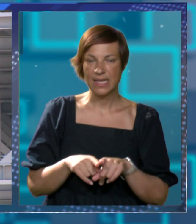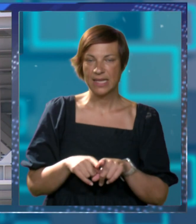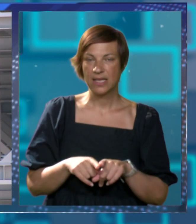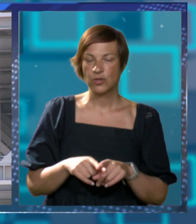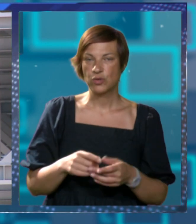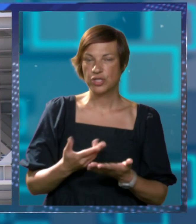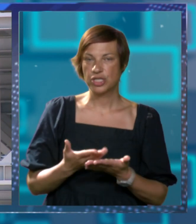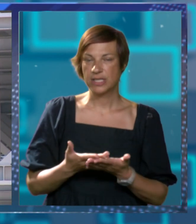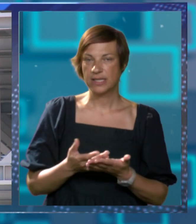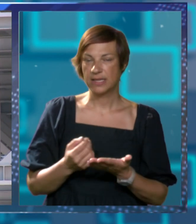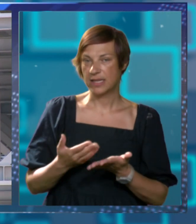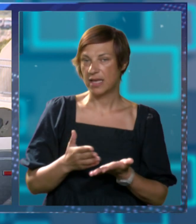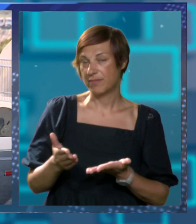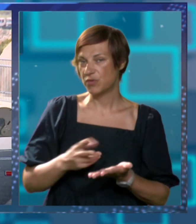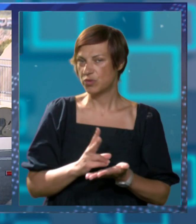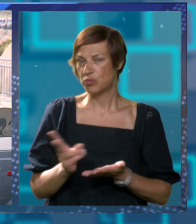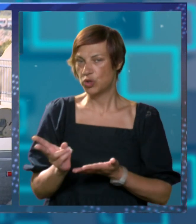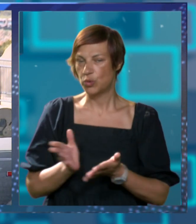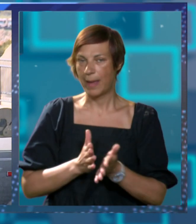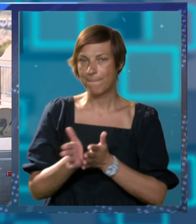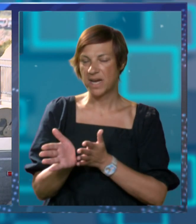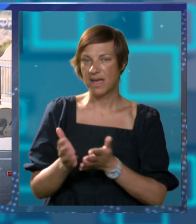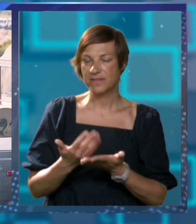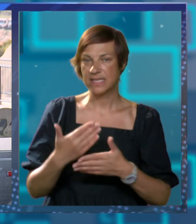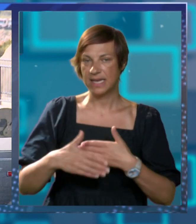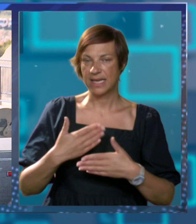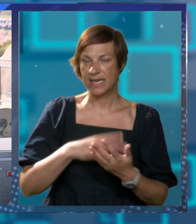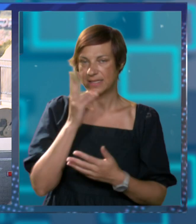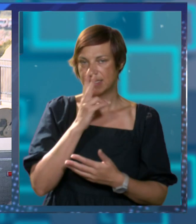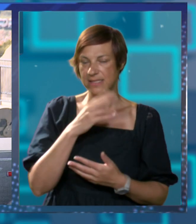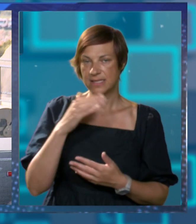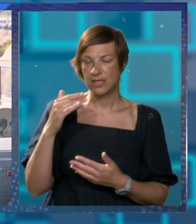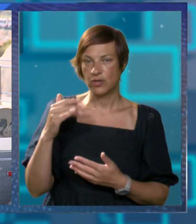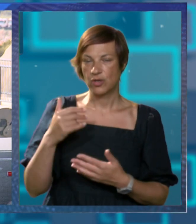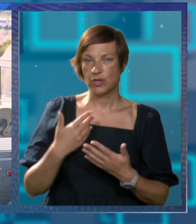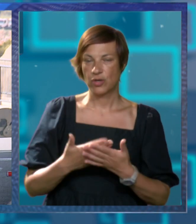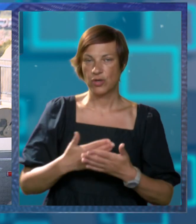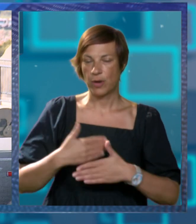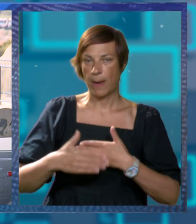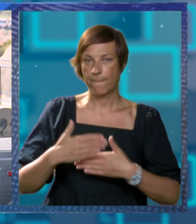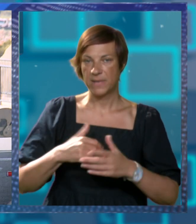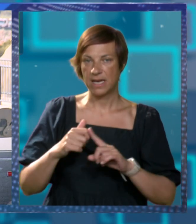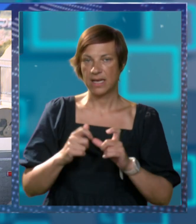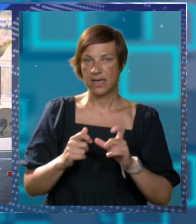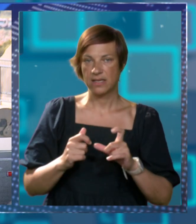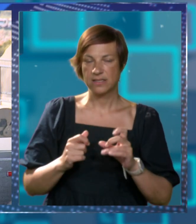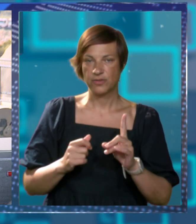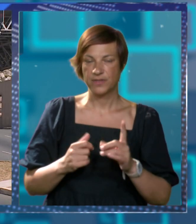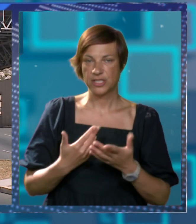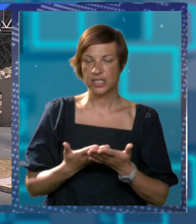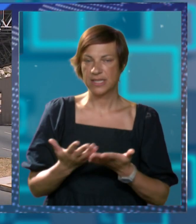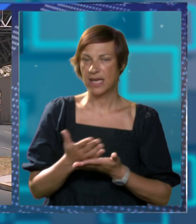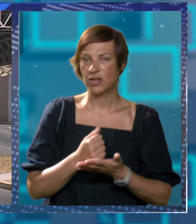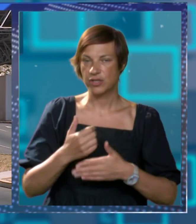a također da uključuju i prometne pravce druge alternativne, recimo na granici sa Crnom Gorom, osim graničnog prijelaza Karasovići,